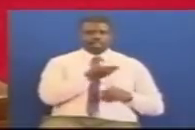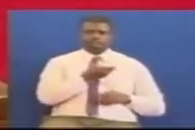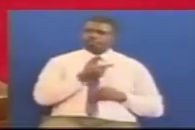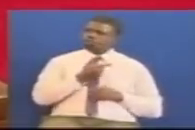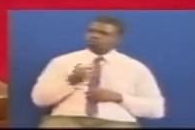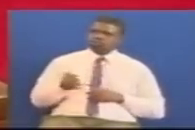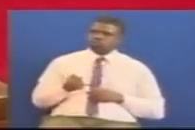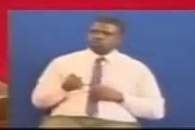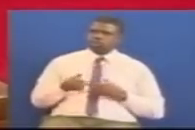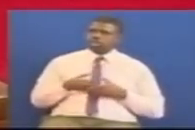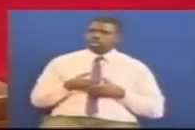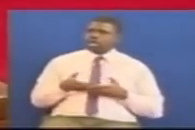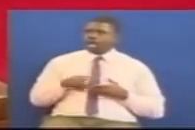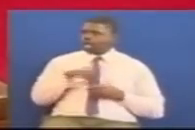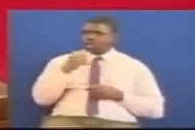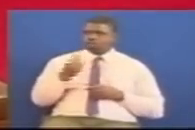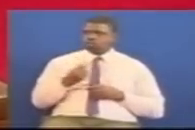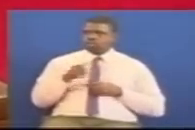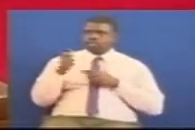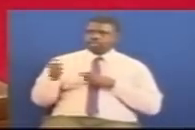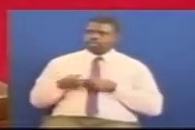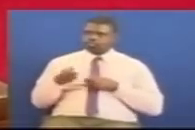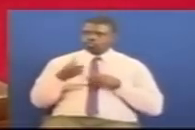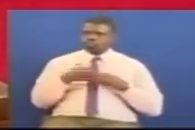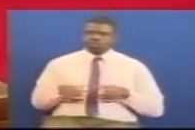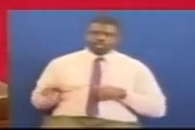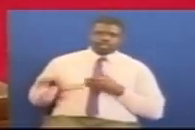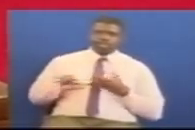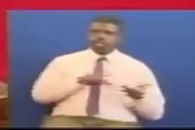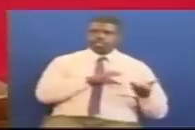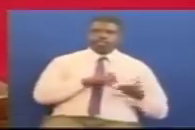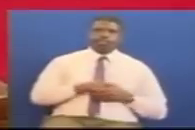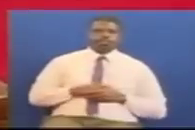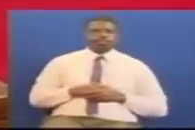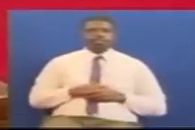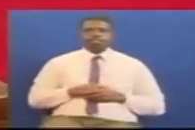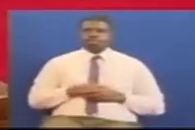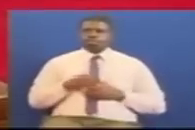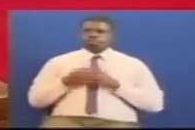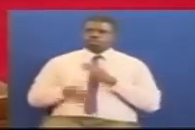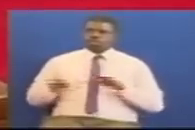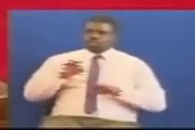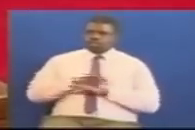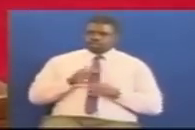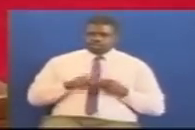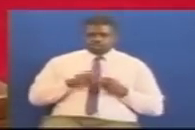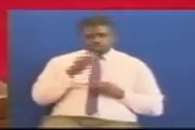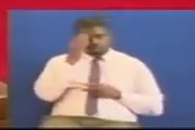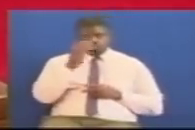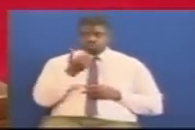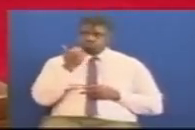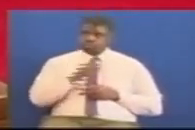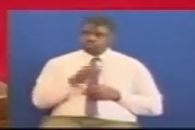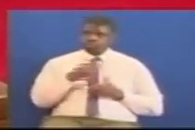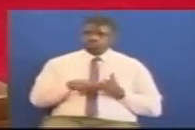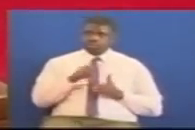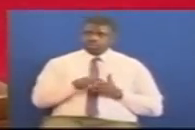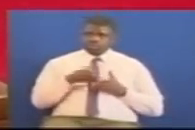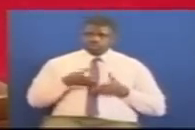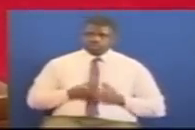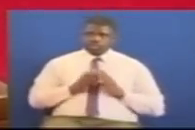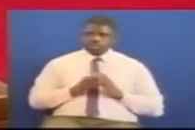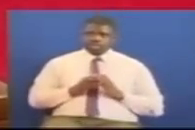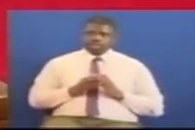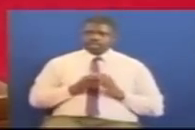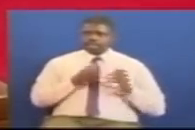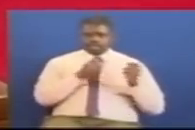kwani hayatatosha kwa kilimo cha umwagiliaji. Mheshimiwa Mwenyekiti, Kwa kutambua umuhimu wa kuongeza uzalishaji wa mazao